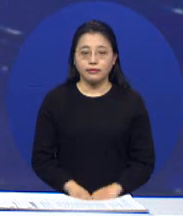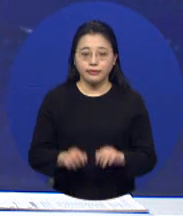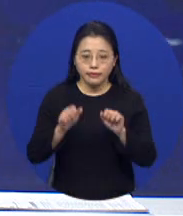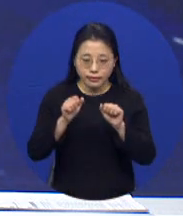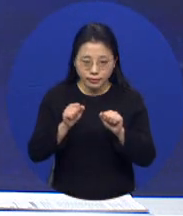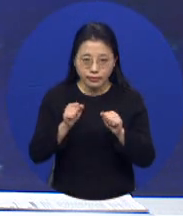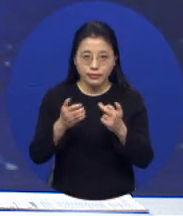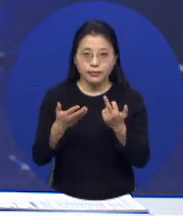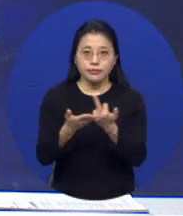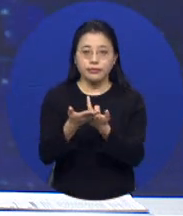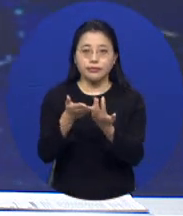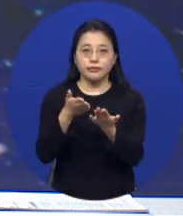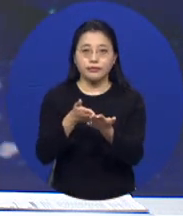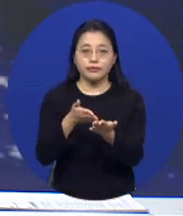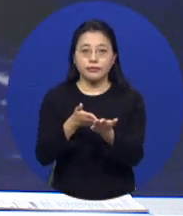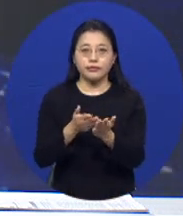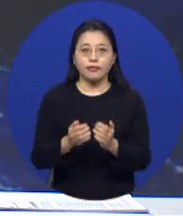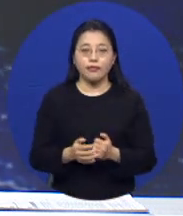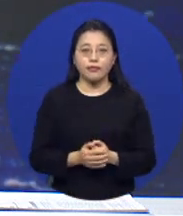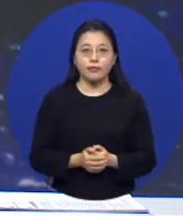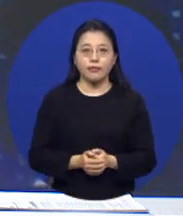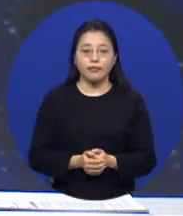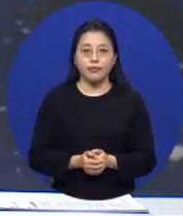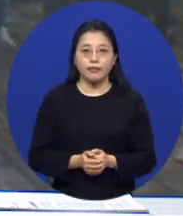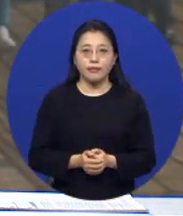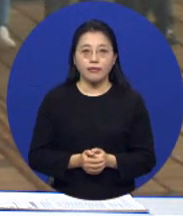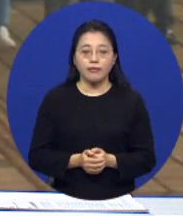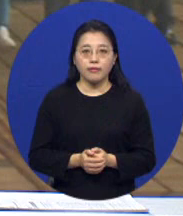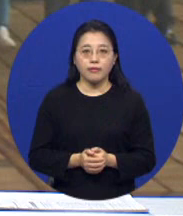여러분 안녕하십니까 뉴스데스크 제주입니다